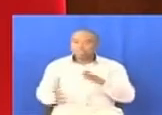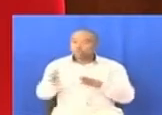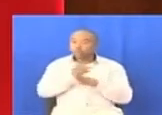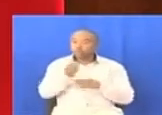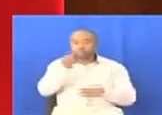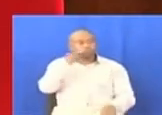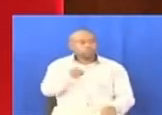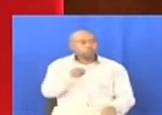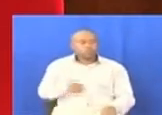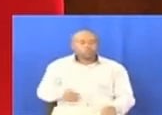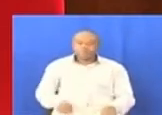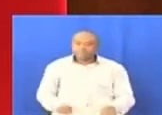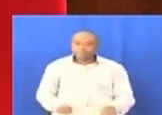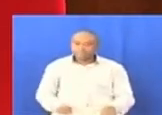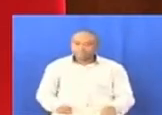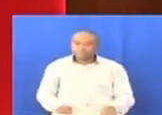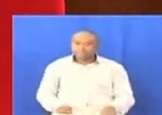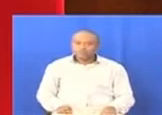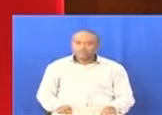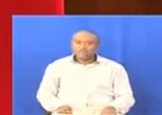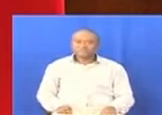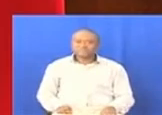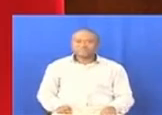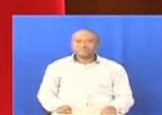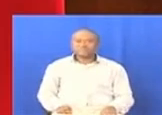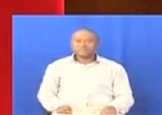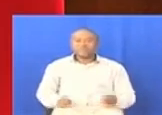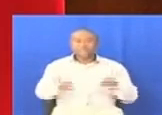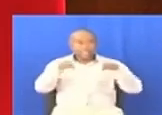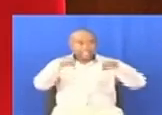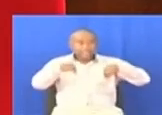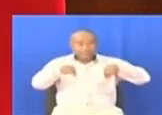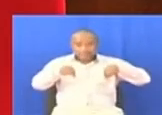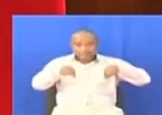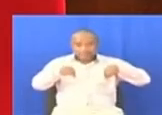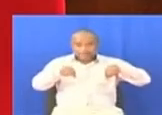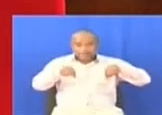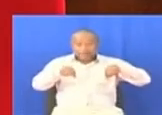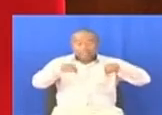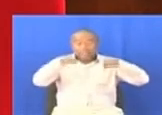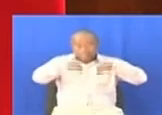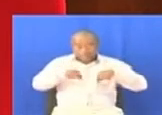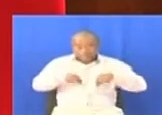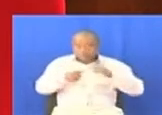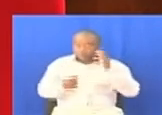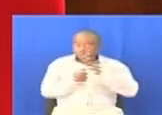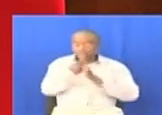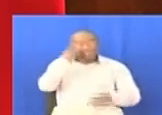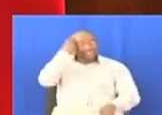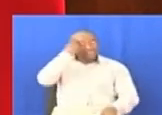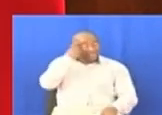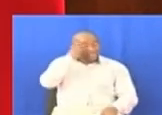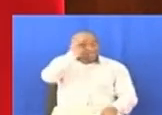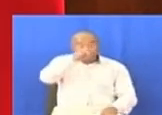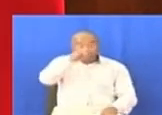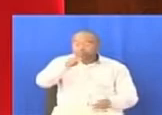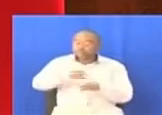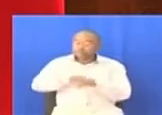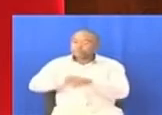corona. Na hapa ndipo panapokuja dhana ya Waswahili